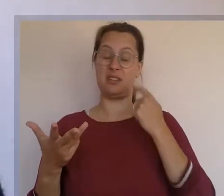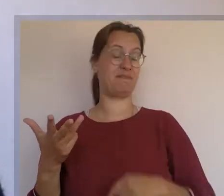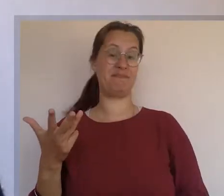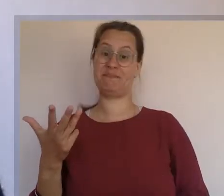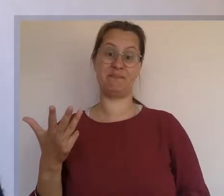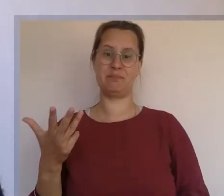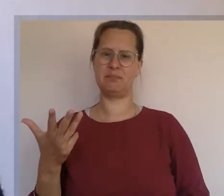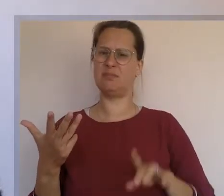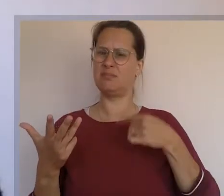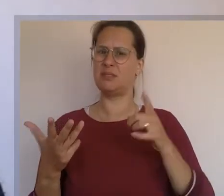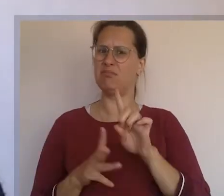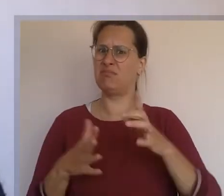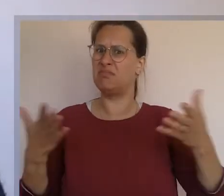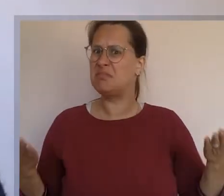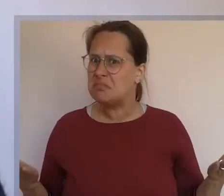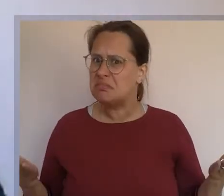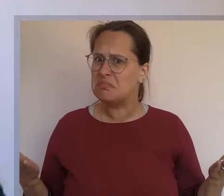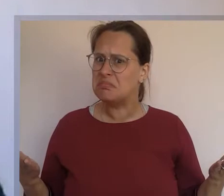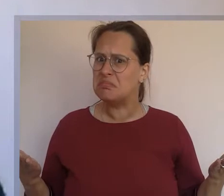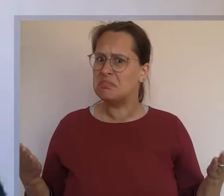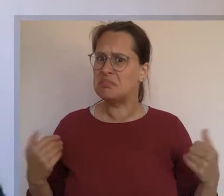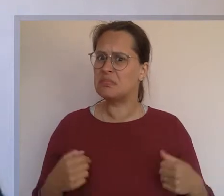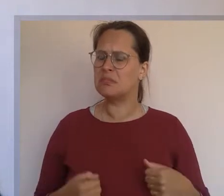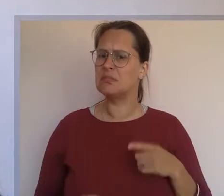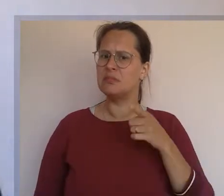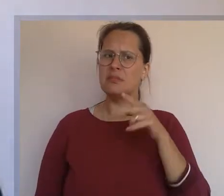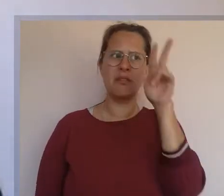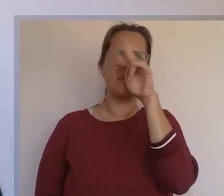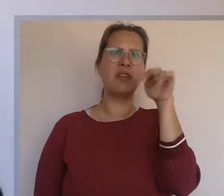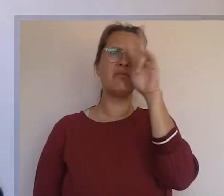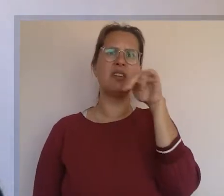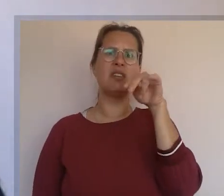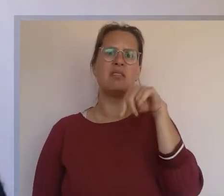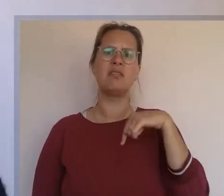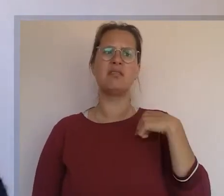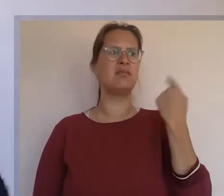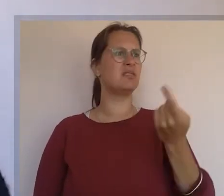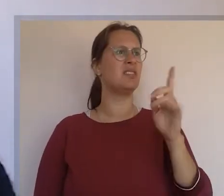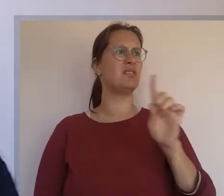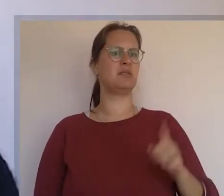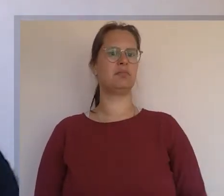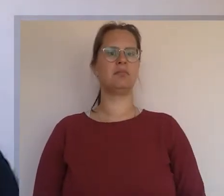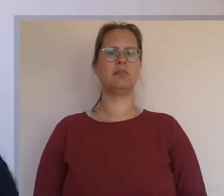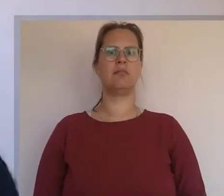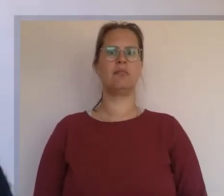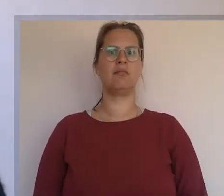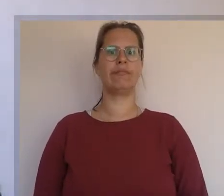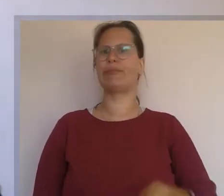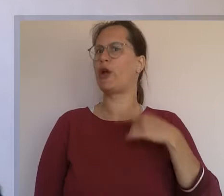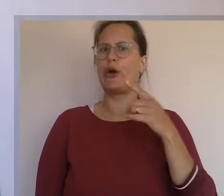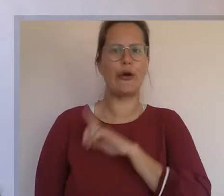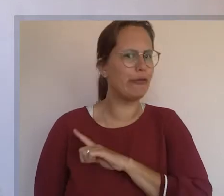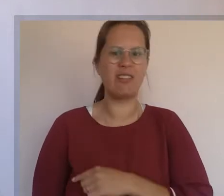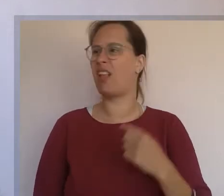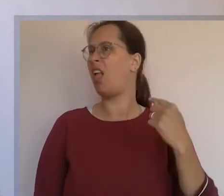Maar wat is het dan wel? Als je je verveelt, dan heb je gewoon even helemaal